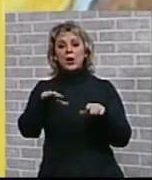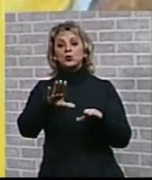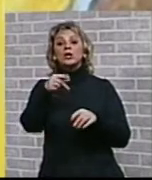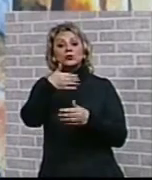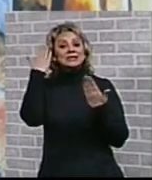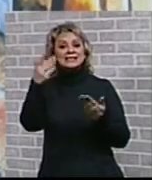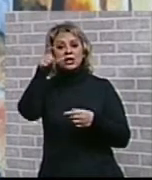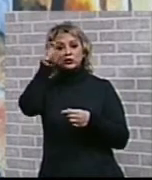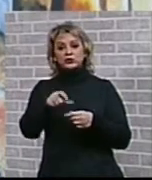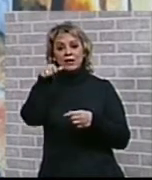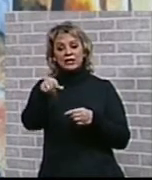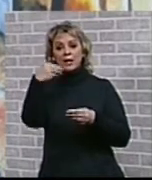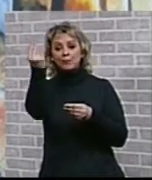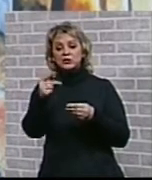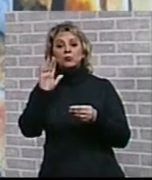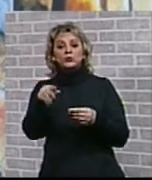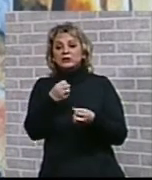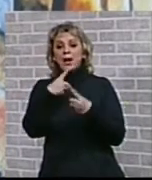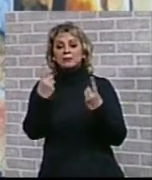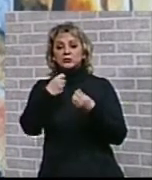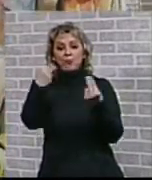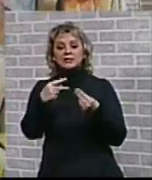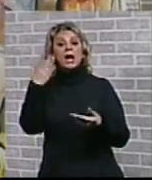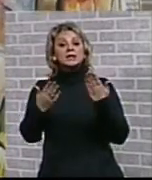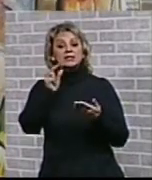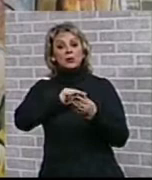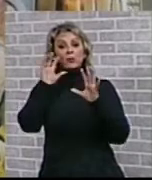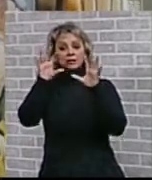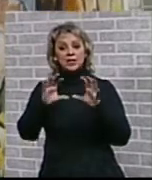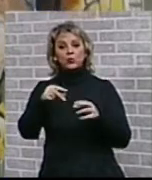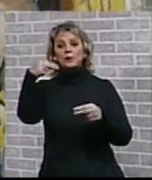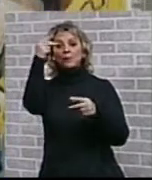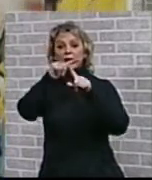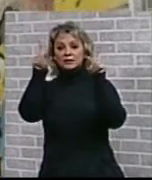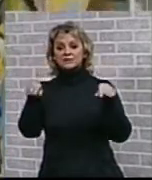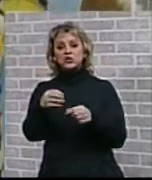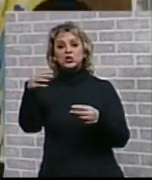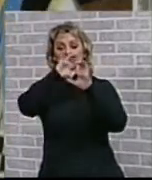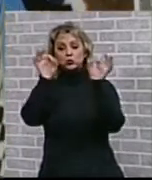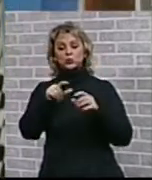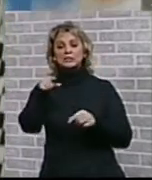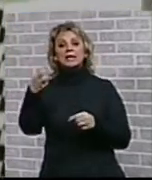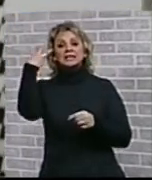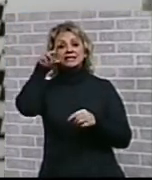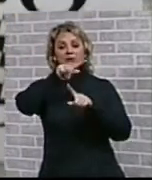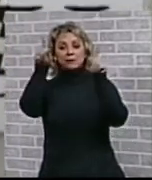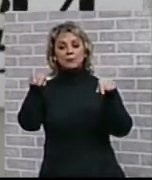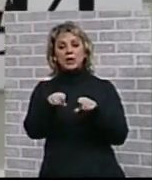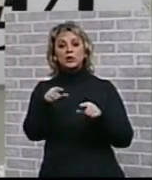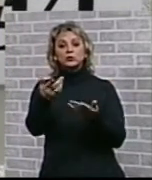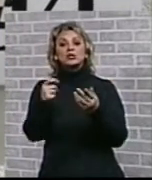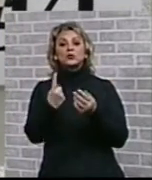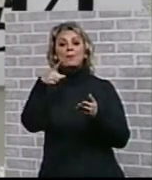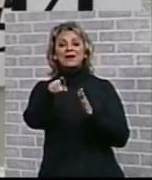у незнающего композиции выйдет мазня. А если работать по законам, произведение искусства. В современном плакате еще